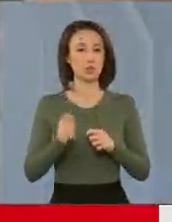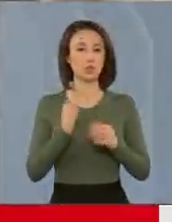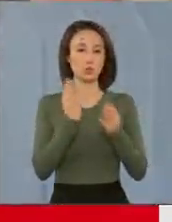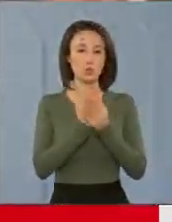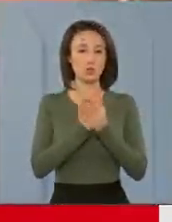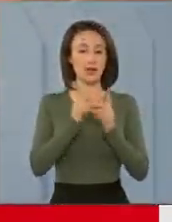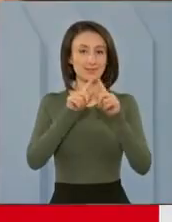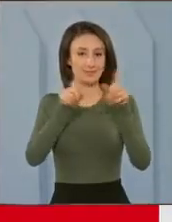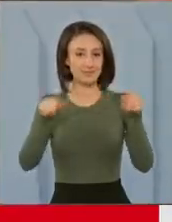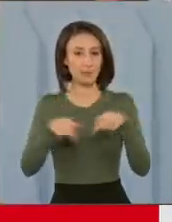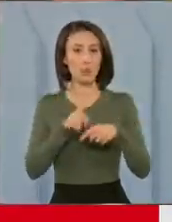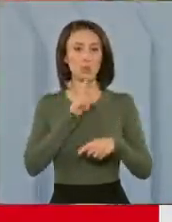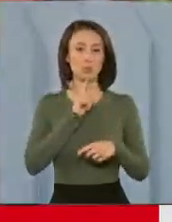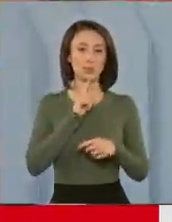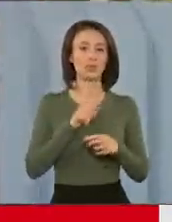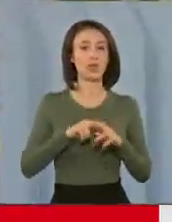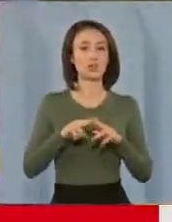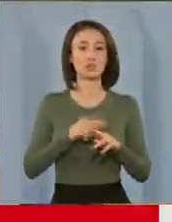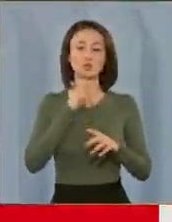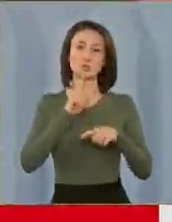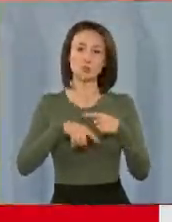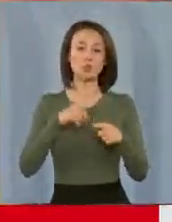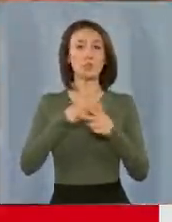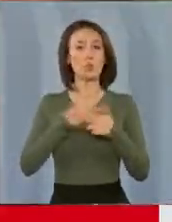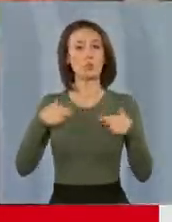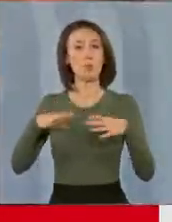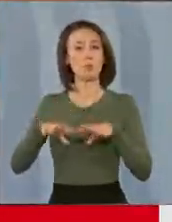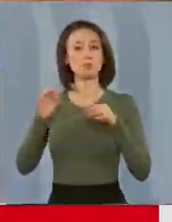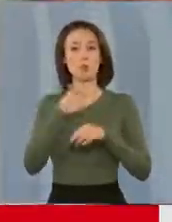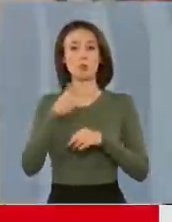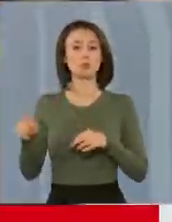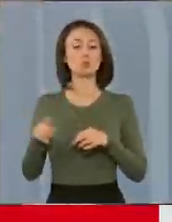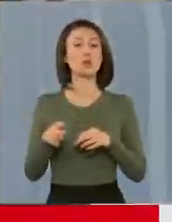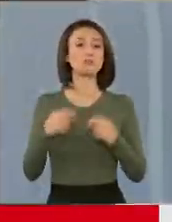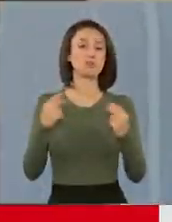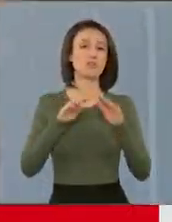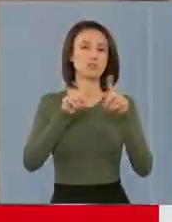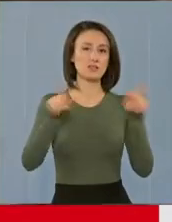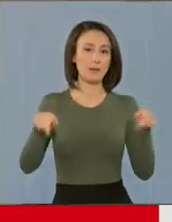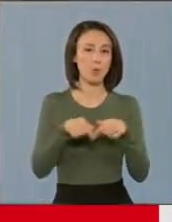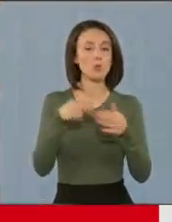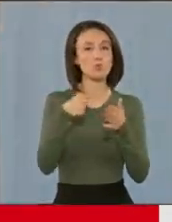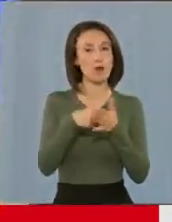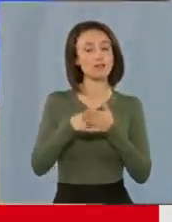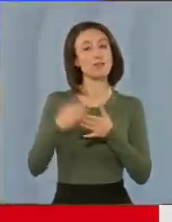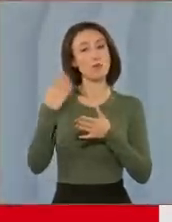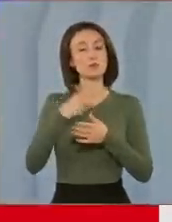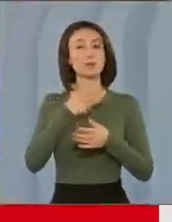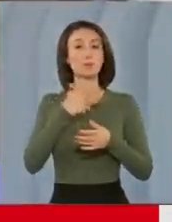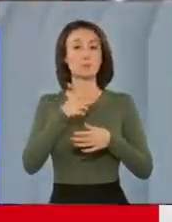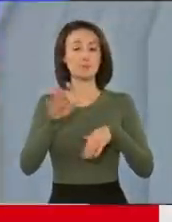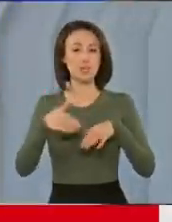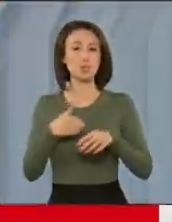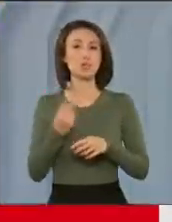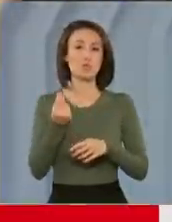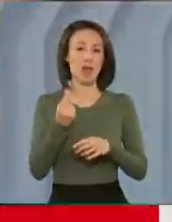dosarul tablourilor numit astfel după ce Procurorii au găsit peste 100 de opere de artă cumpărate de fostul ministrul PSD de